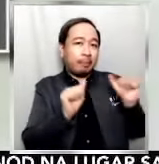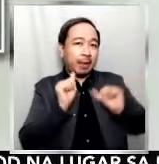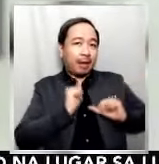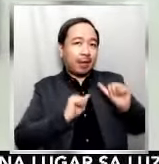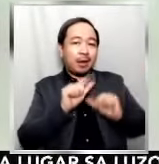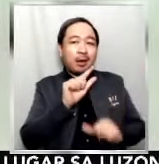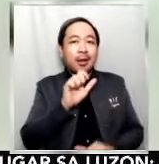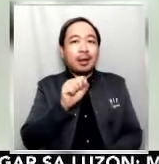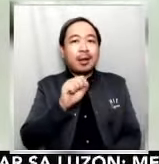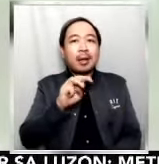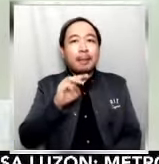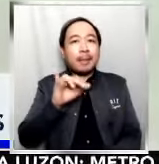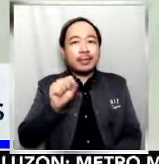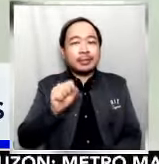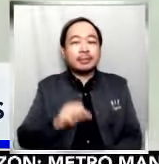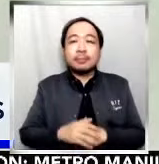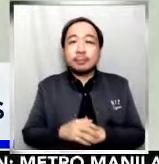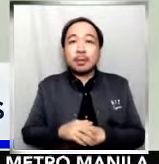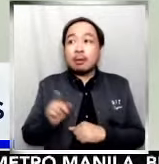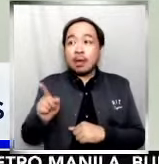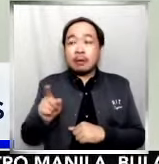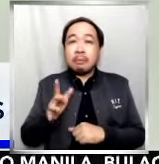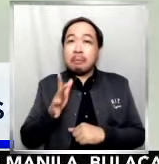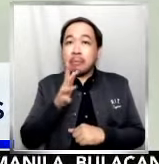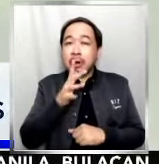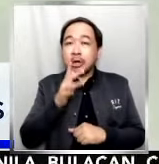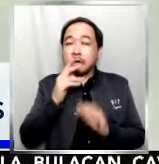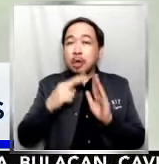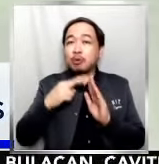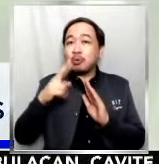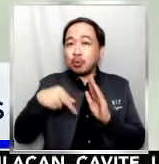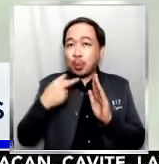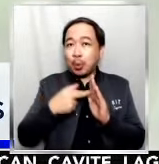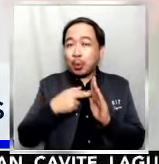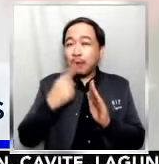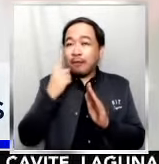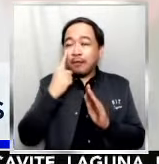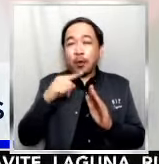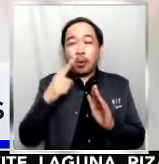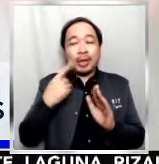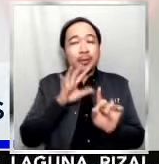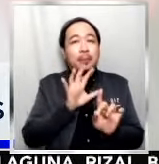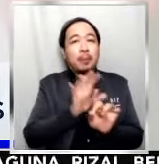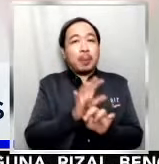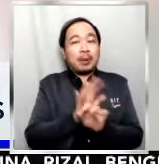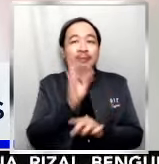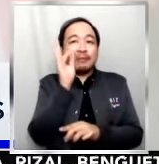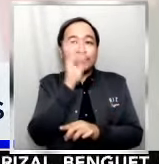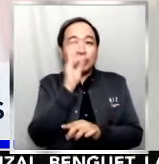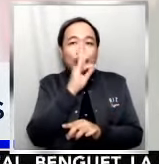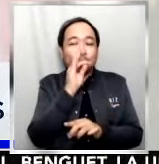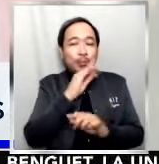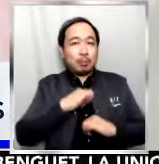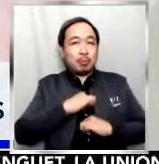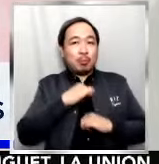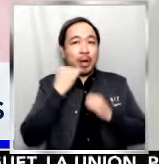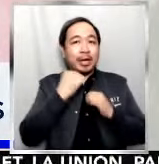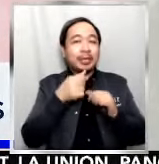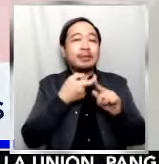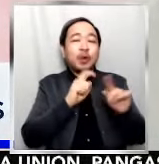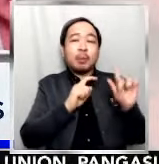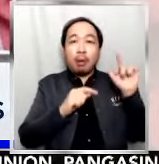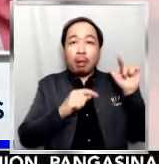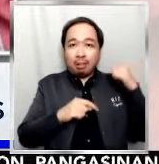Motherhood level unlocked para kay Pinoy Pride at West End Diva Rachel Ango. Hindi niya raw maipaliwanag ang saya sa pagdating ni